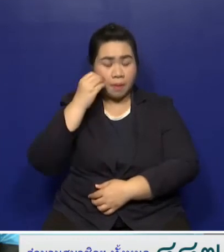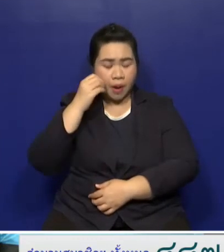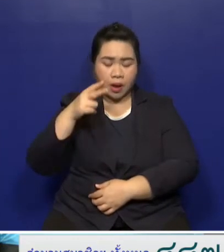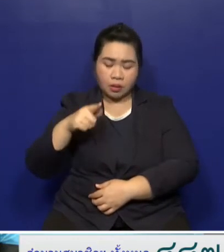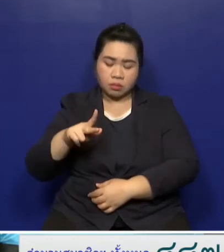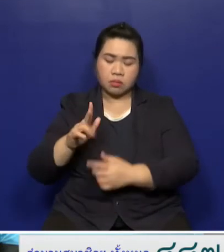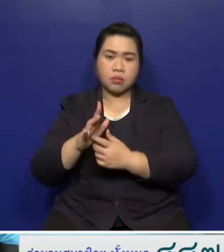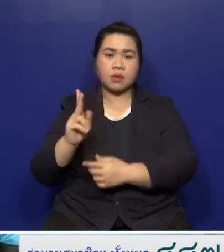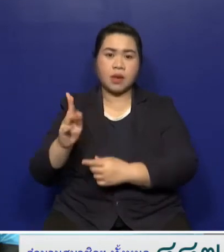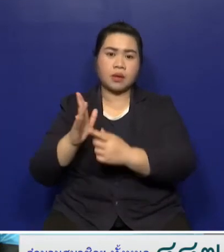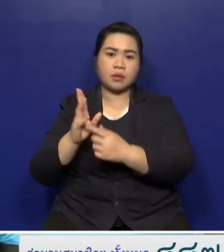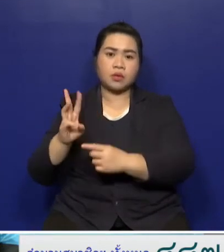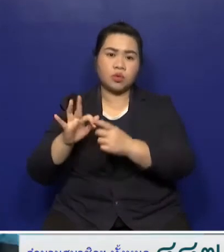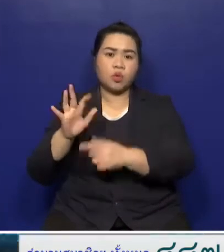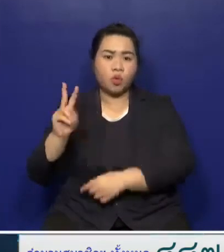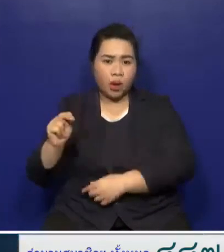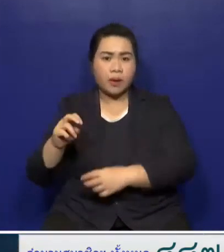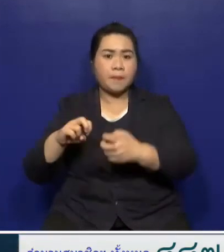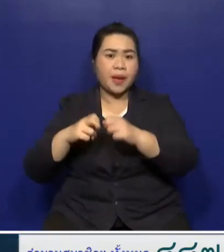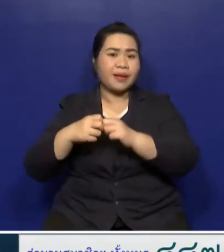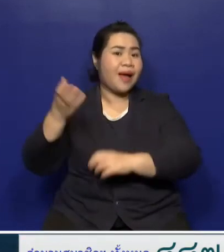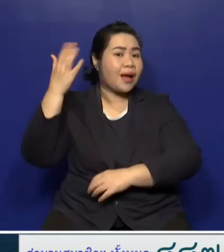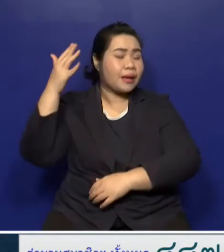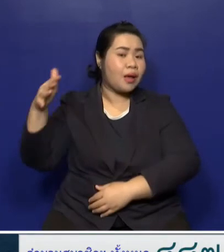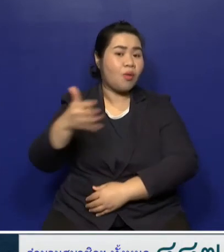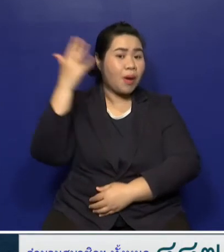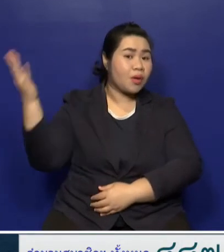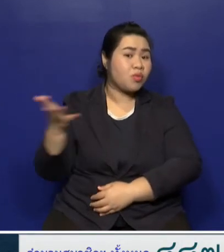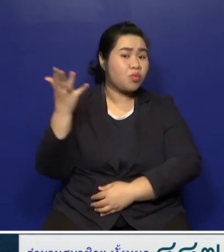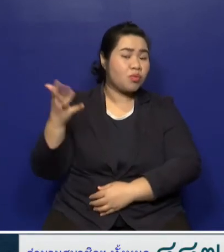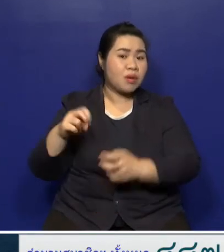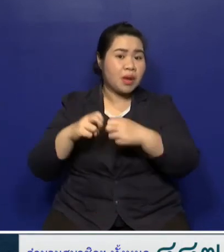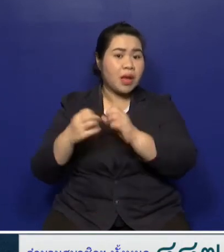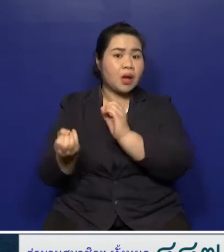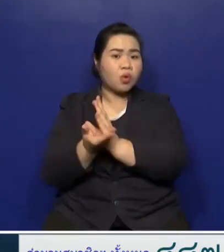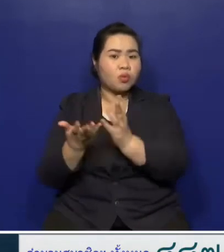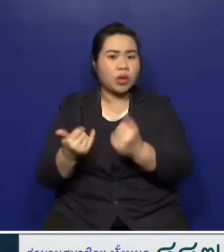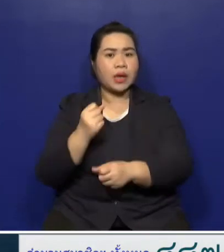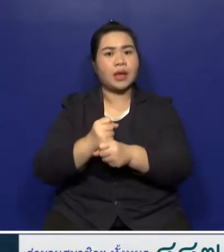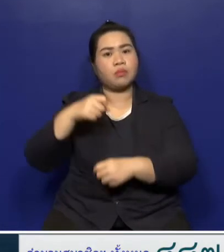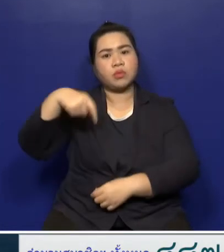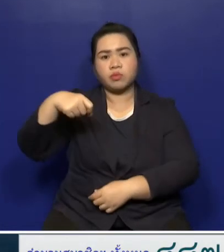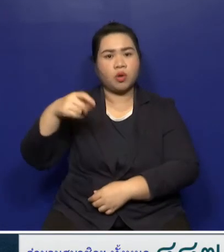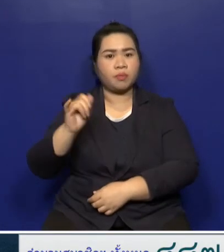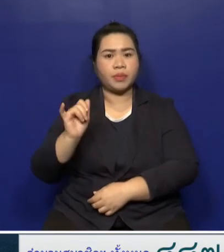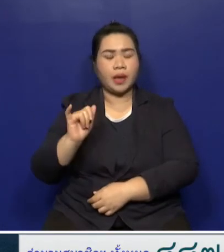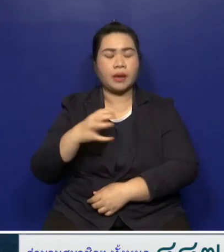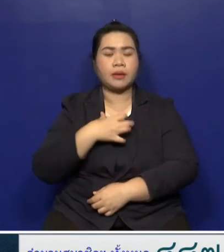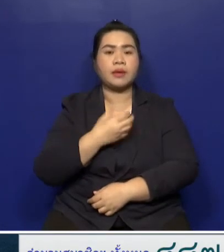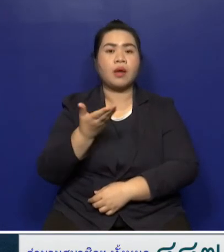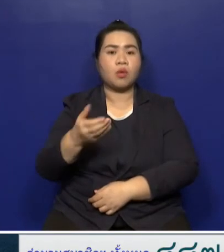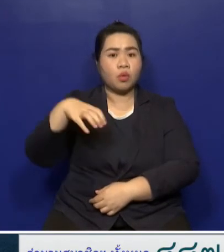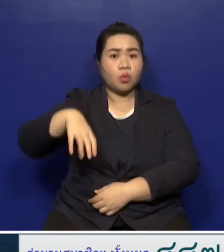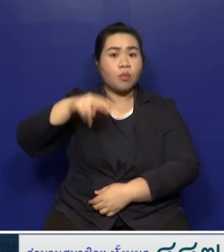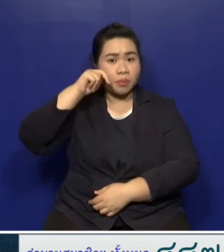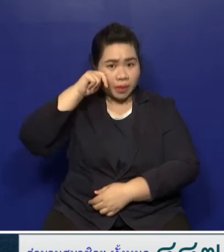ได้รับความกระทบเสียหายจากโพดุลที่ผ่านมาตอนนี้ยังไม่ได้รับการซ่อมแซมนะครับจึงอยากให้กรมชลประทานได้จัดสรรง